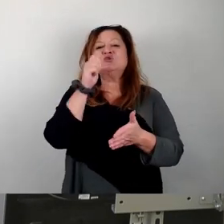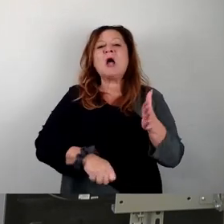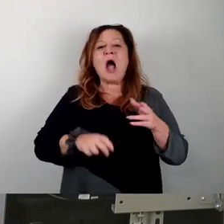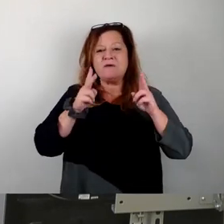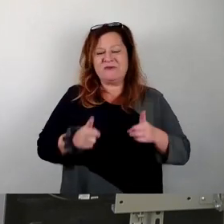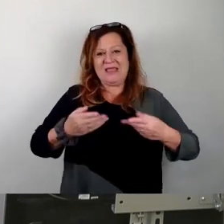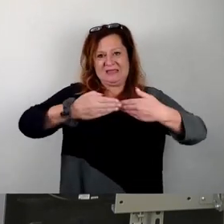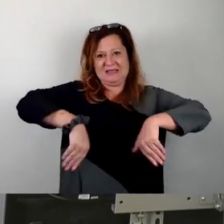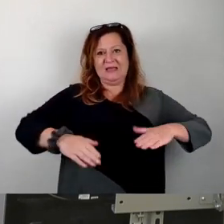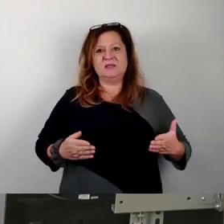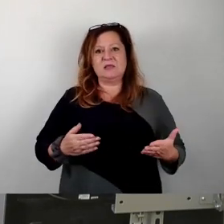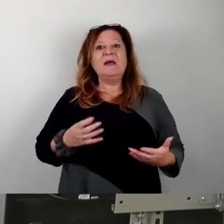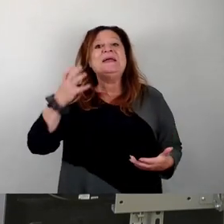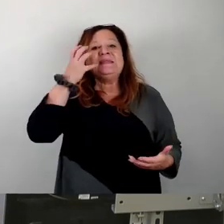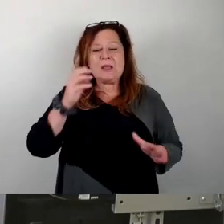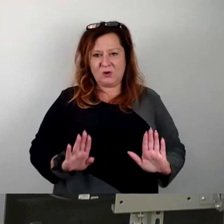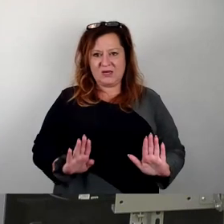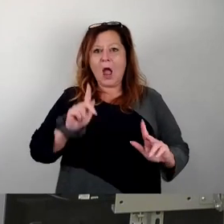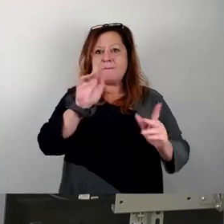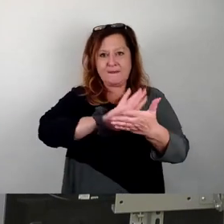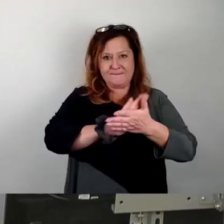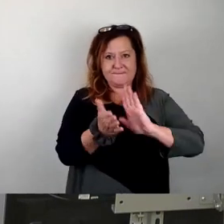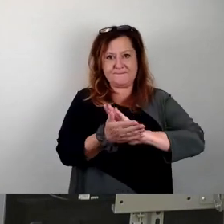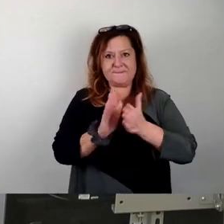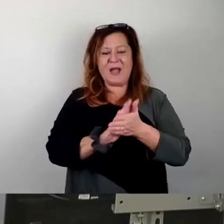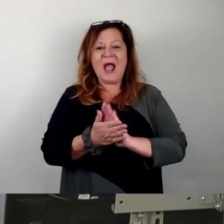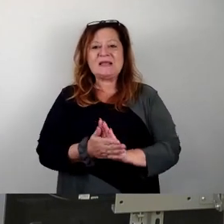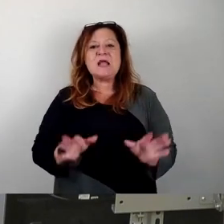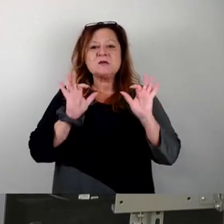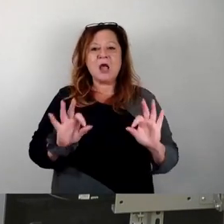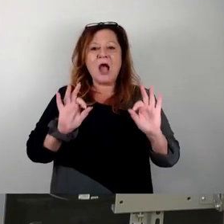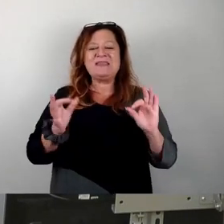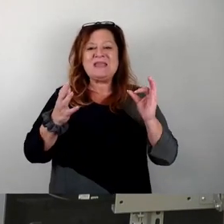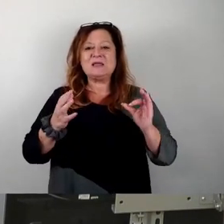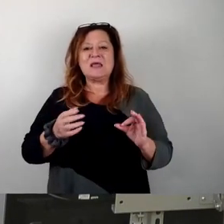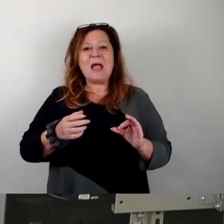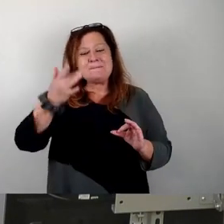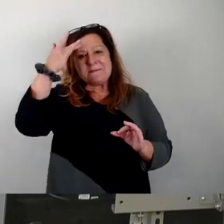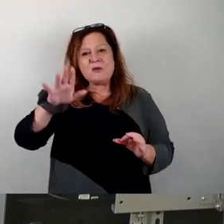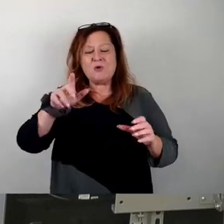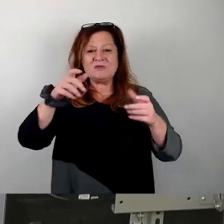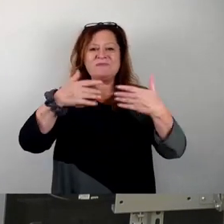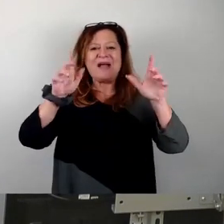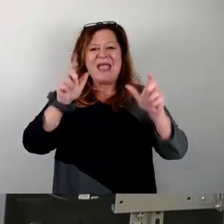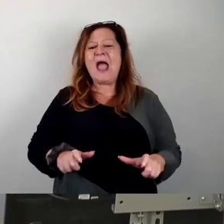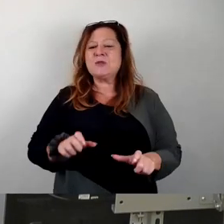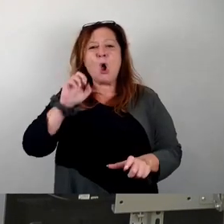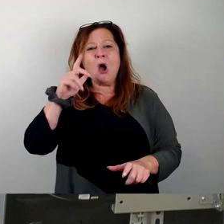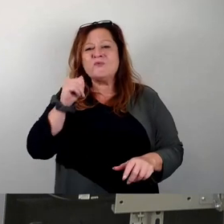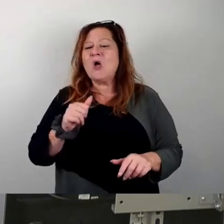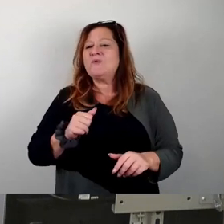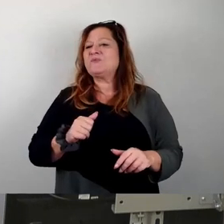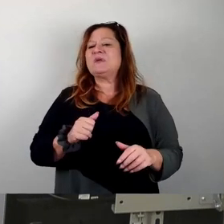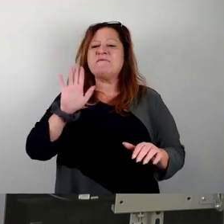Zumindest theoretisch. In der Praxis wird aus einer garantierten Freiheit schon mal schnell ein Reglementierungsinstrument, wenn die